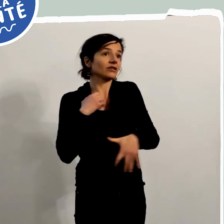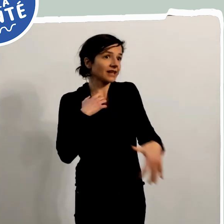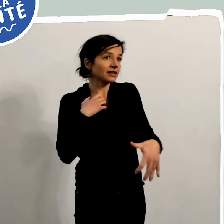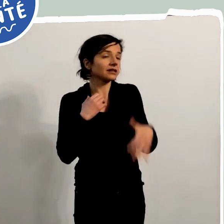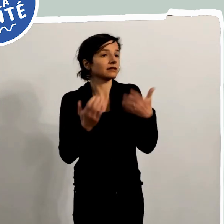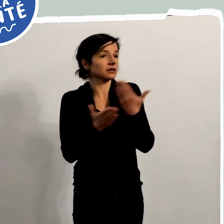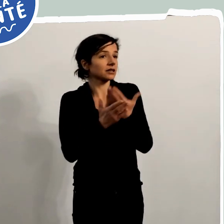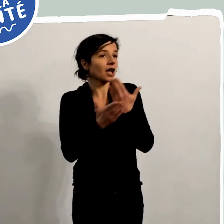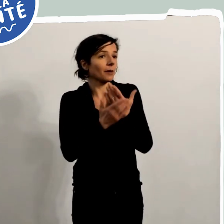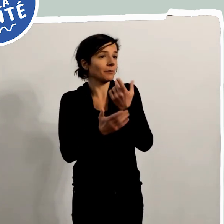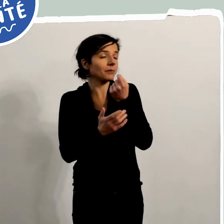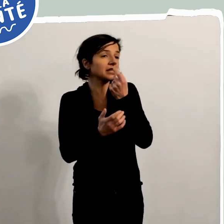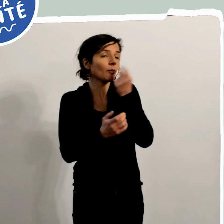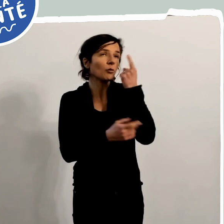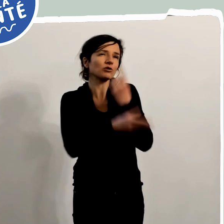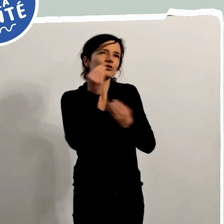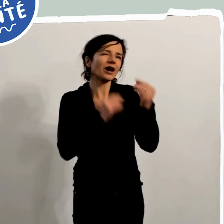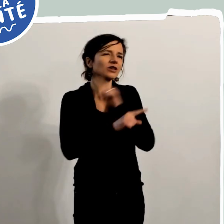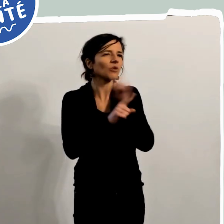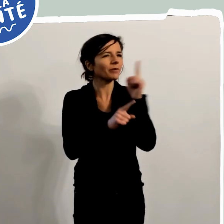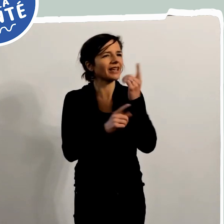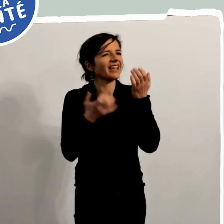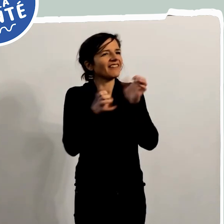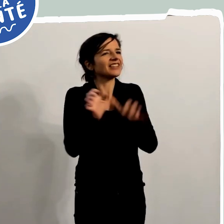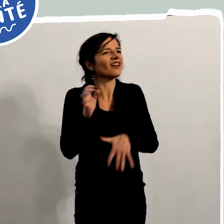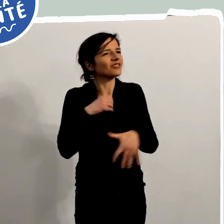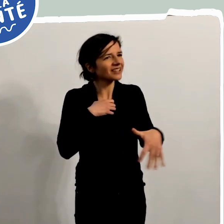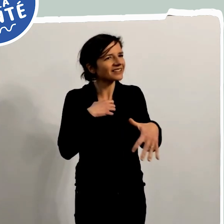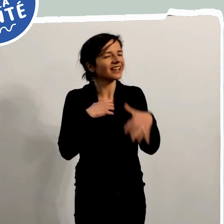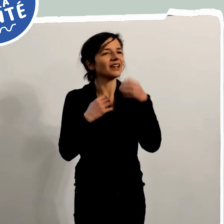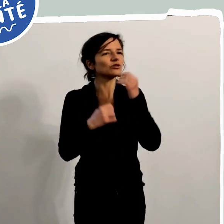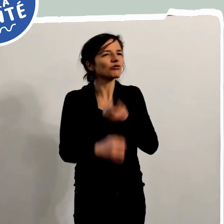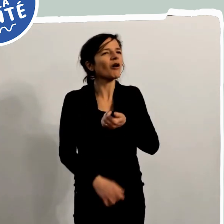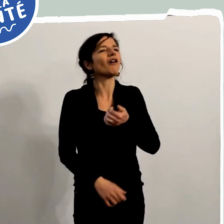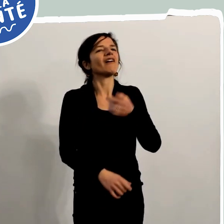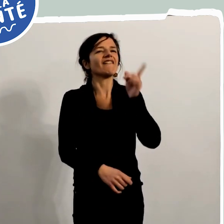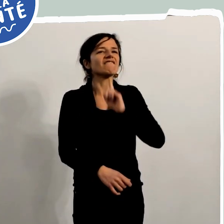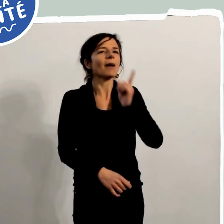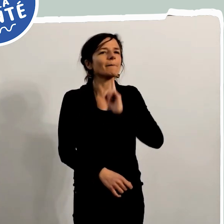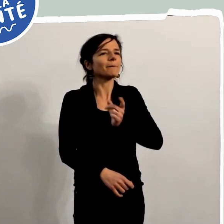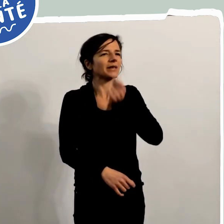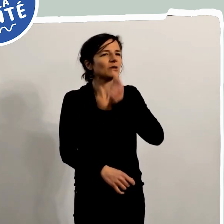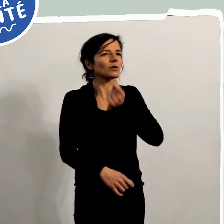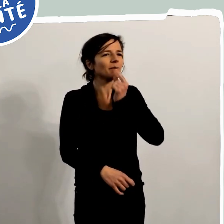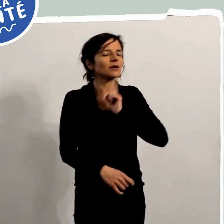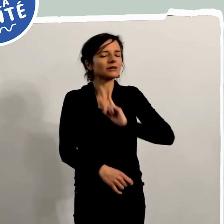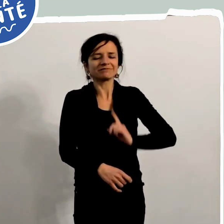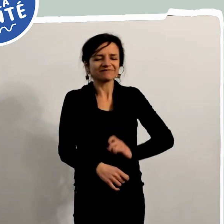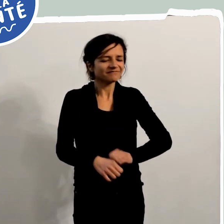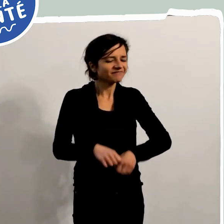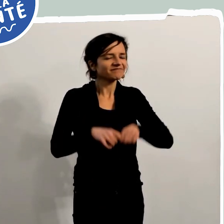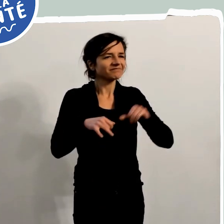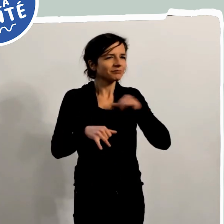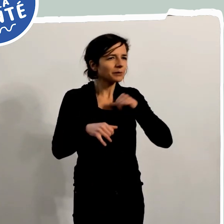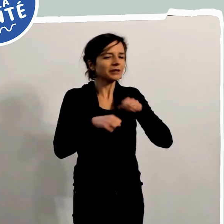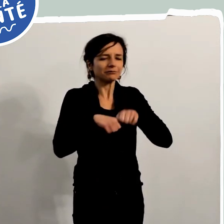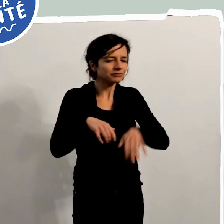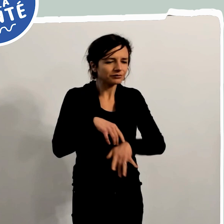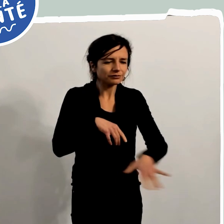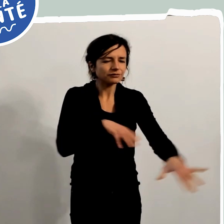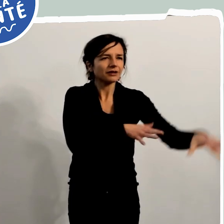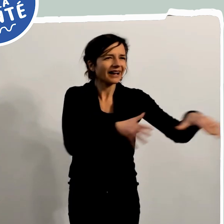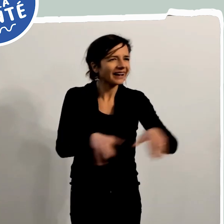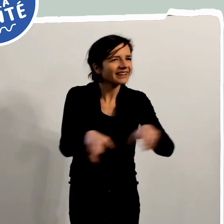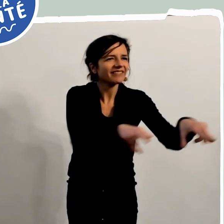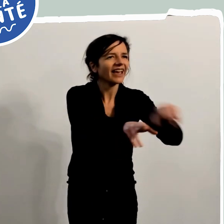donc qui n'est pas un médicament, mais c'est un contraceptif, que l'on retrouve aussi dans les eaux de rivières, des eaux de surface, et à des doses très très